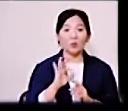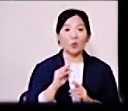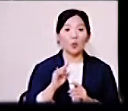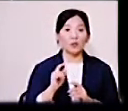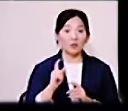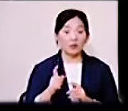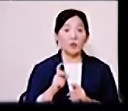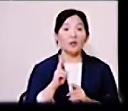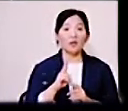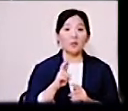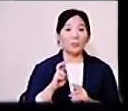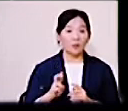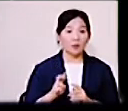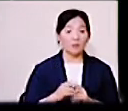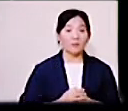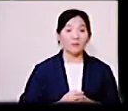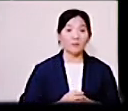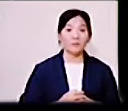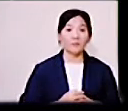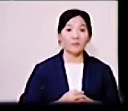781,25 килобайт.